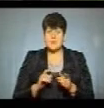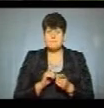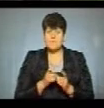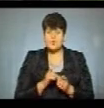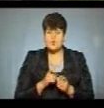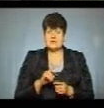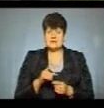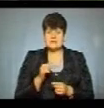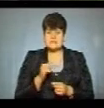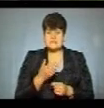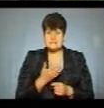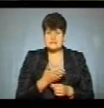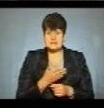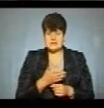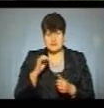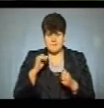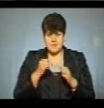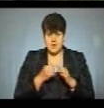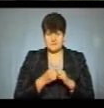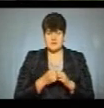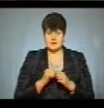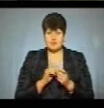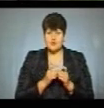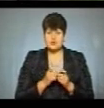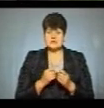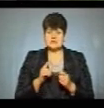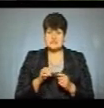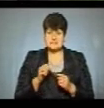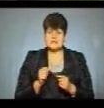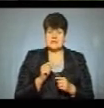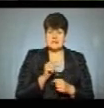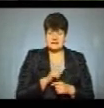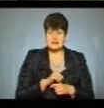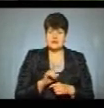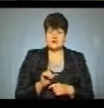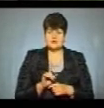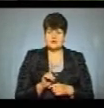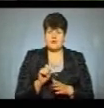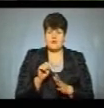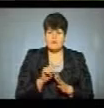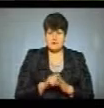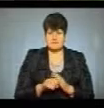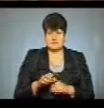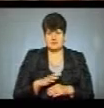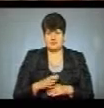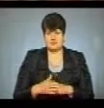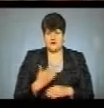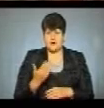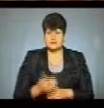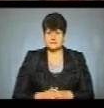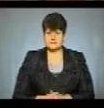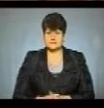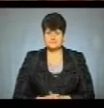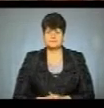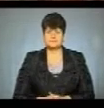боротися за за її пам'ять, боротися за те, щоб вбивці були покарані. Аліна